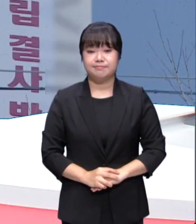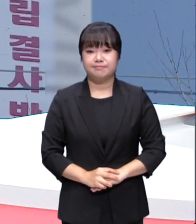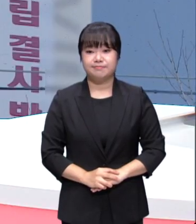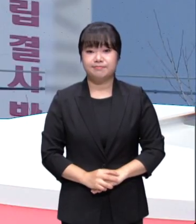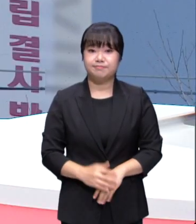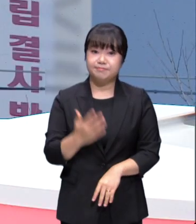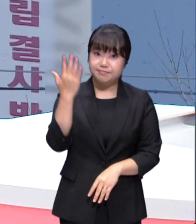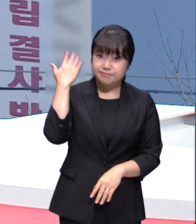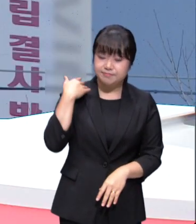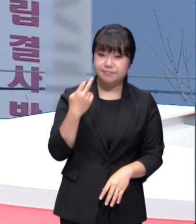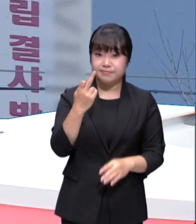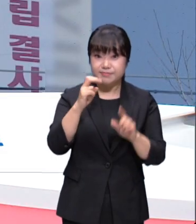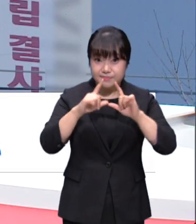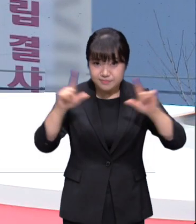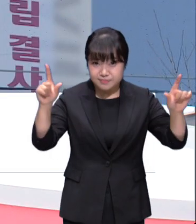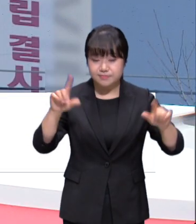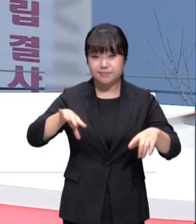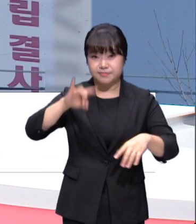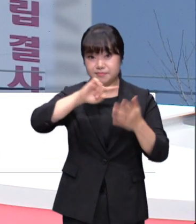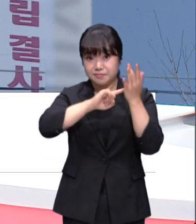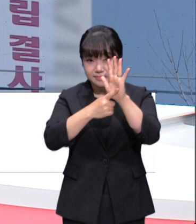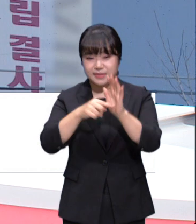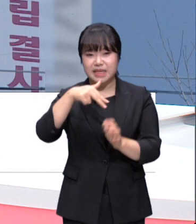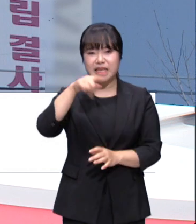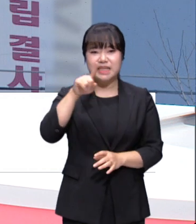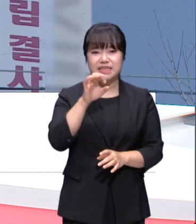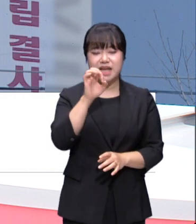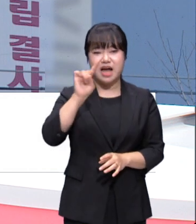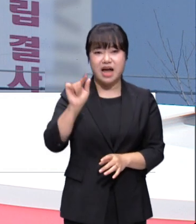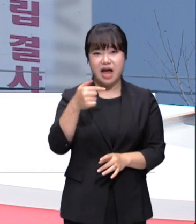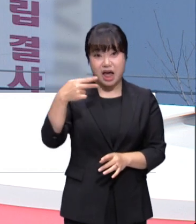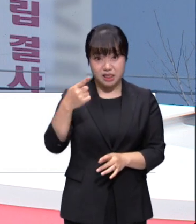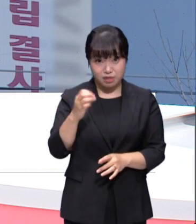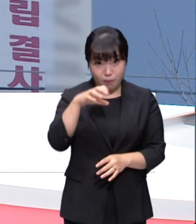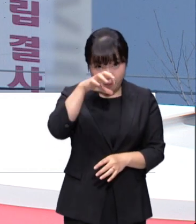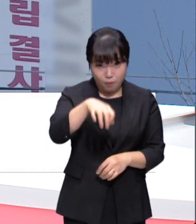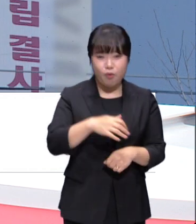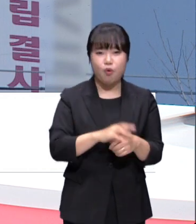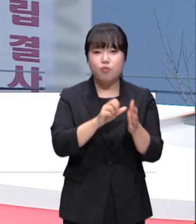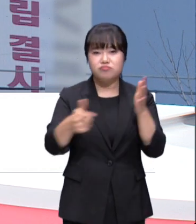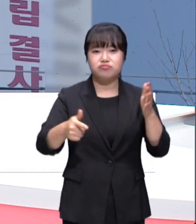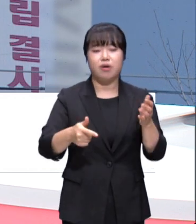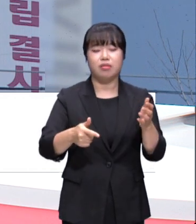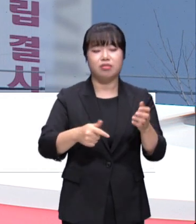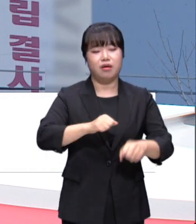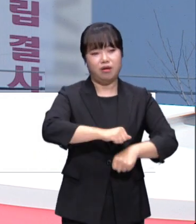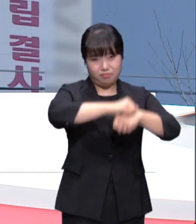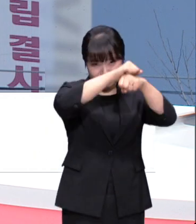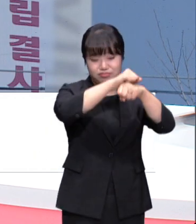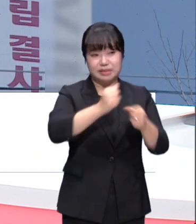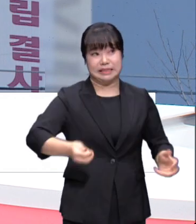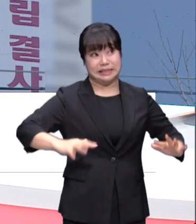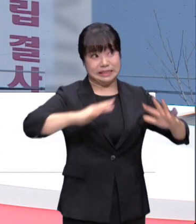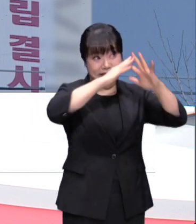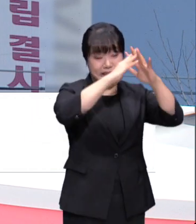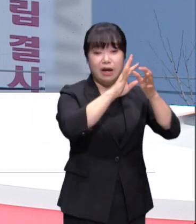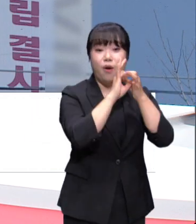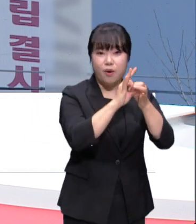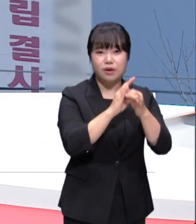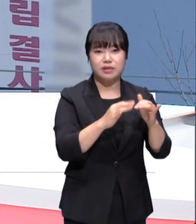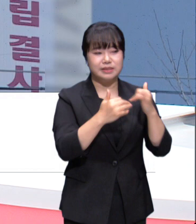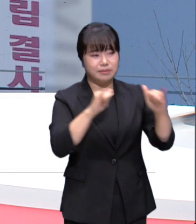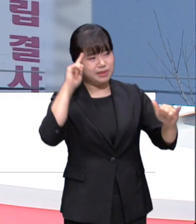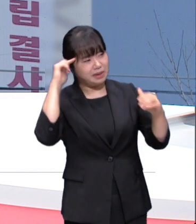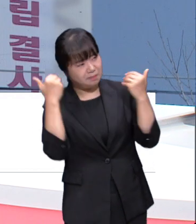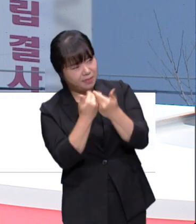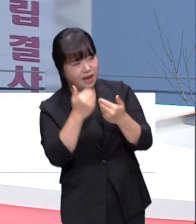네, 지난 12일 BTV가 단독 보도한 장안동 물류터미널에 대한 서울시 사전협상 내용을 두고 주민 찬반 논란이 가열되고